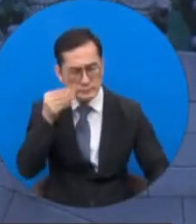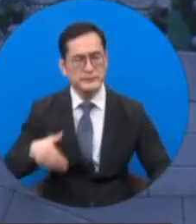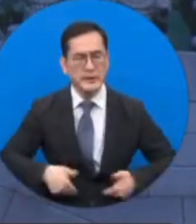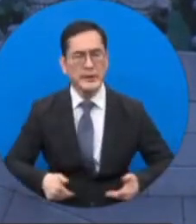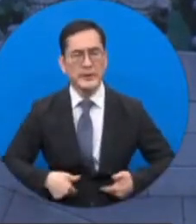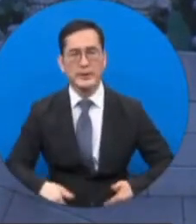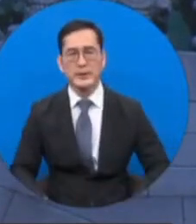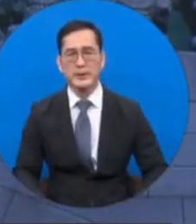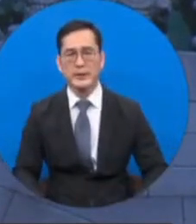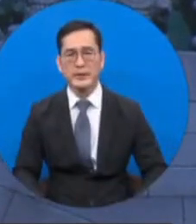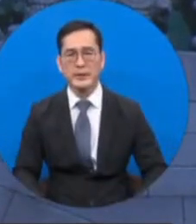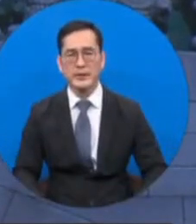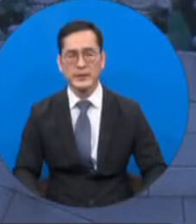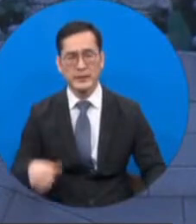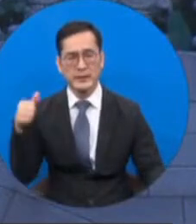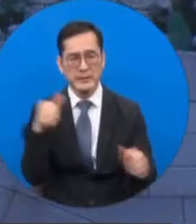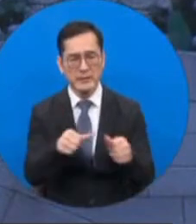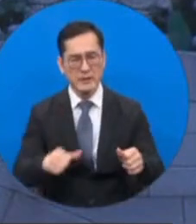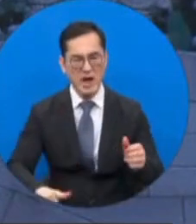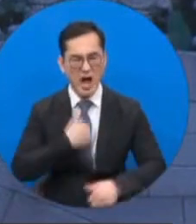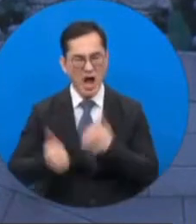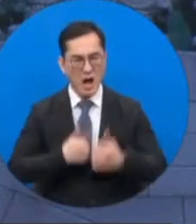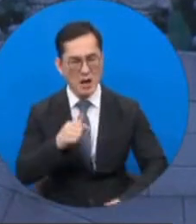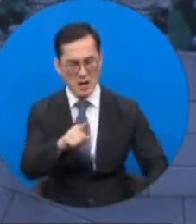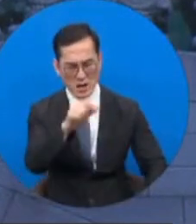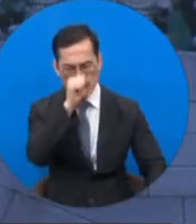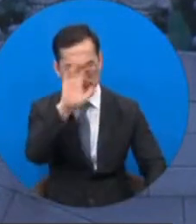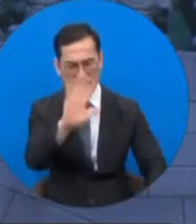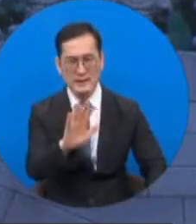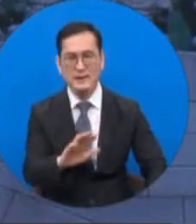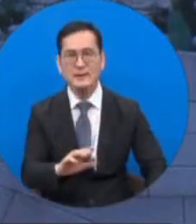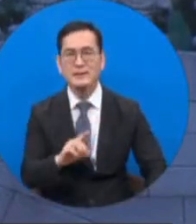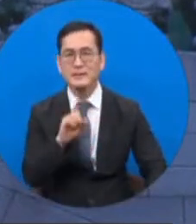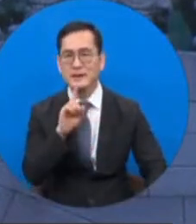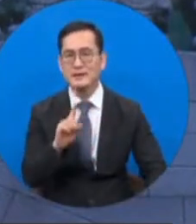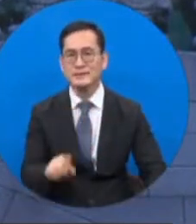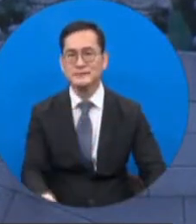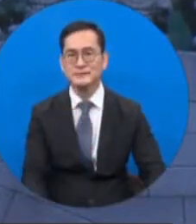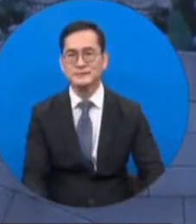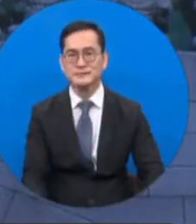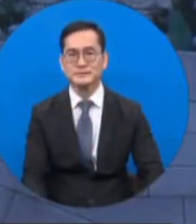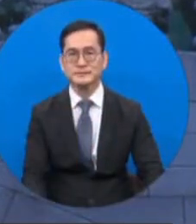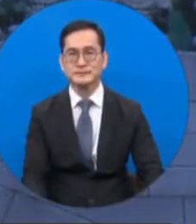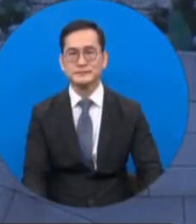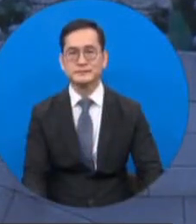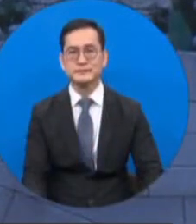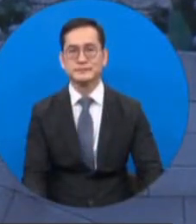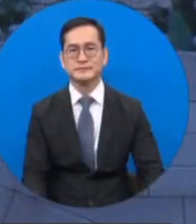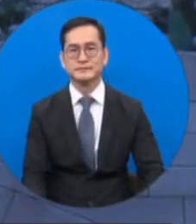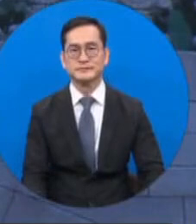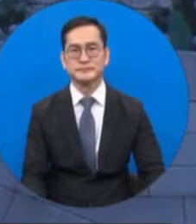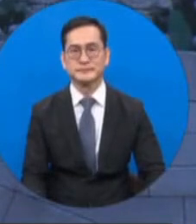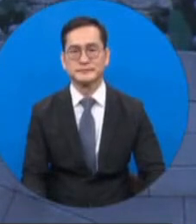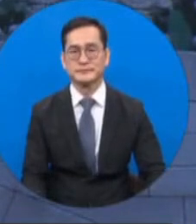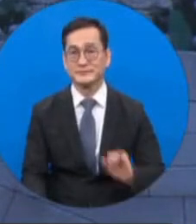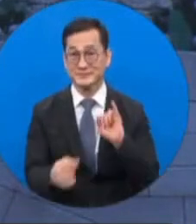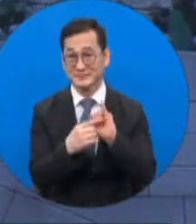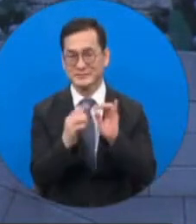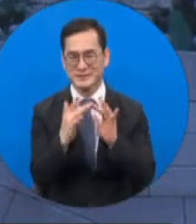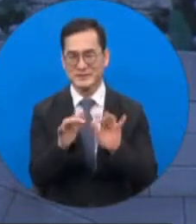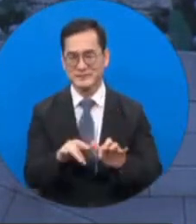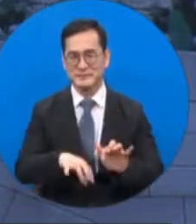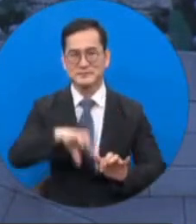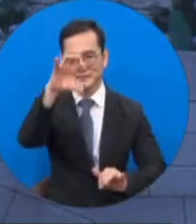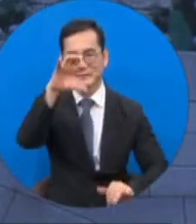숙고해야 한다라고 이야기를 했습니다. 이 바바방 이후의 상황입니다. 박 전 비대위원장이 SNS에 또 작심